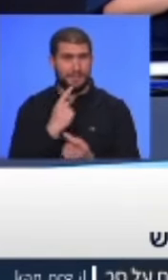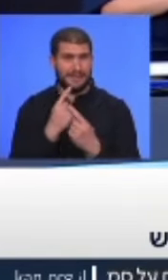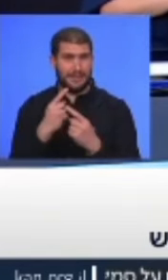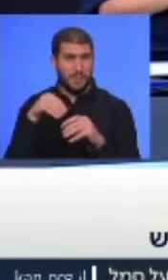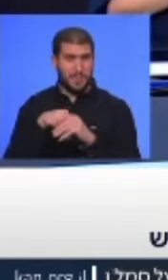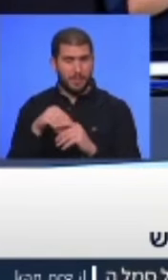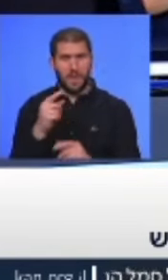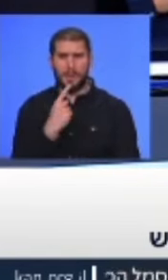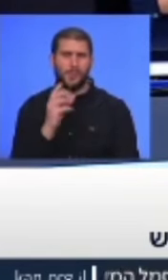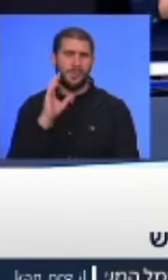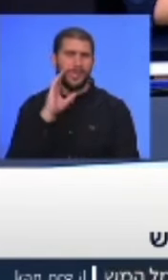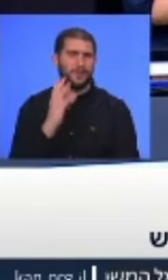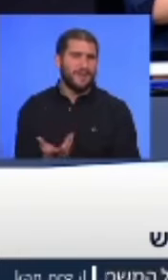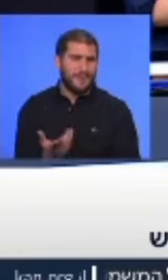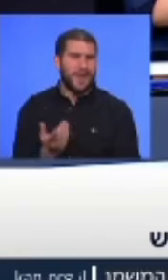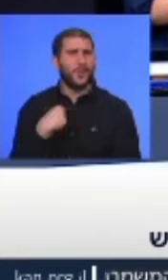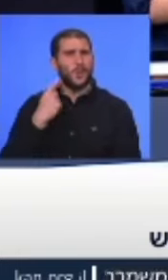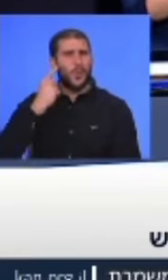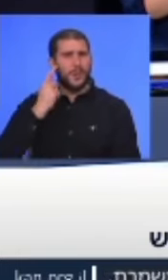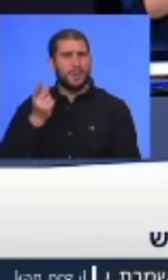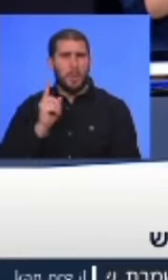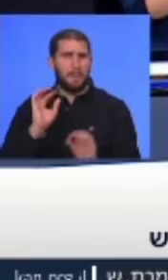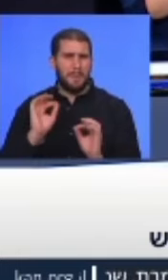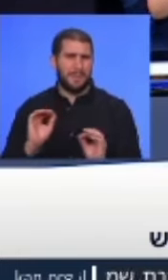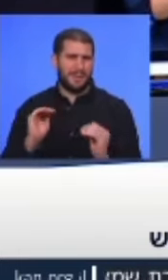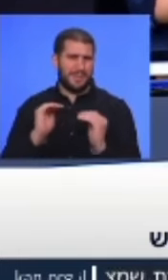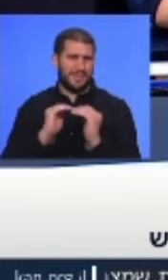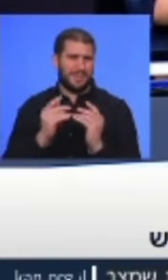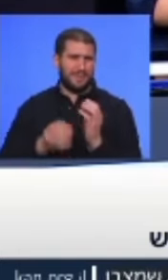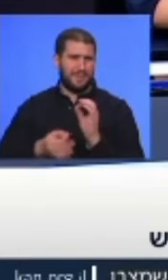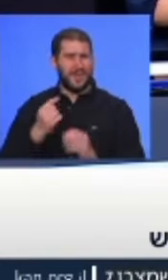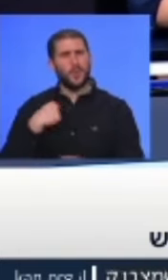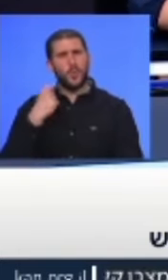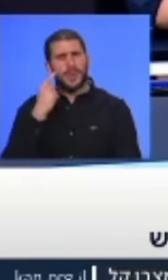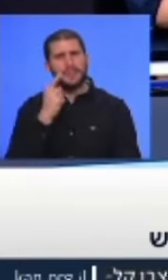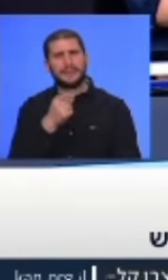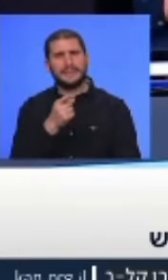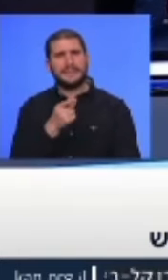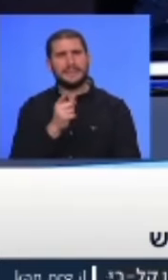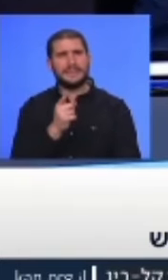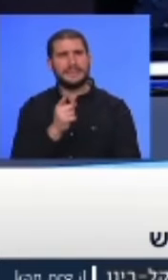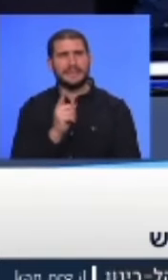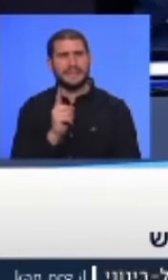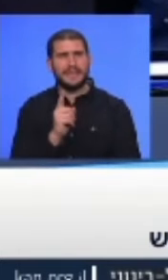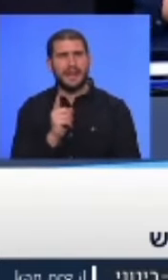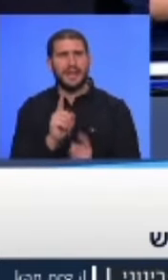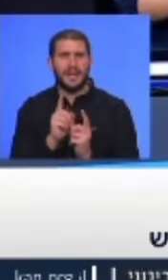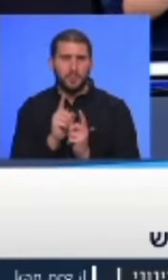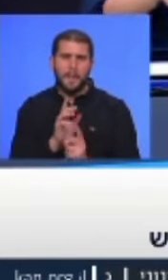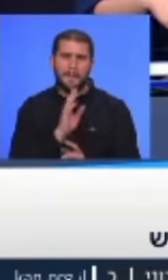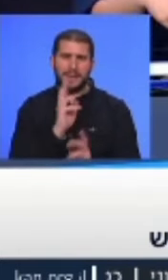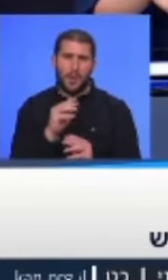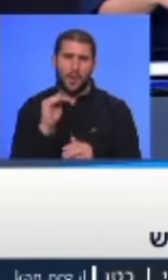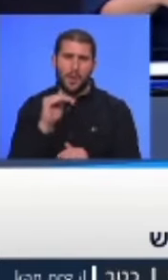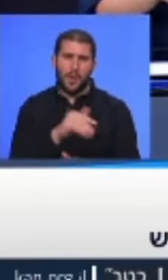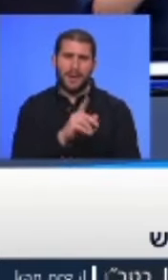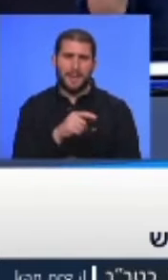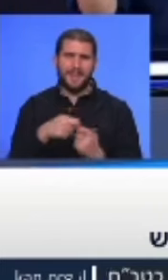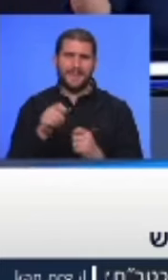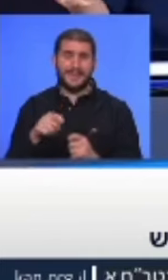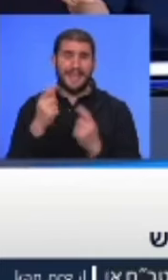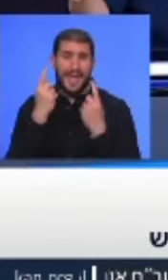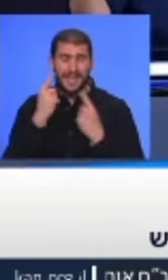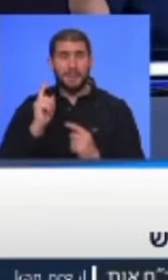אמרו, תקשיבי, אנחנו יודעים שזה לא עומד בעילה. אנחנו יודעים שזה מדרון חלקלק, וזה יכול להגיע גם לחברי כנסת חרדים, אבל